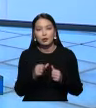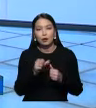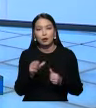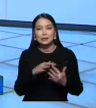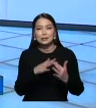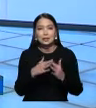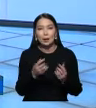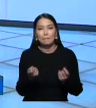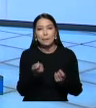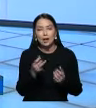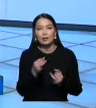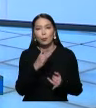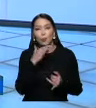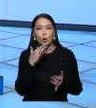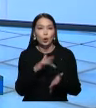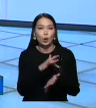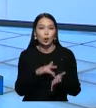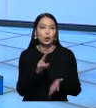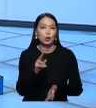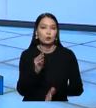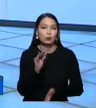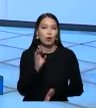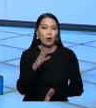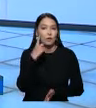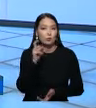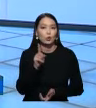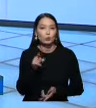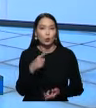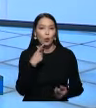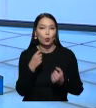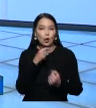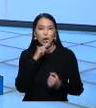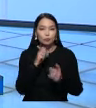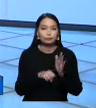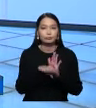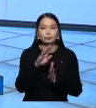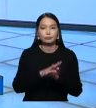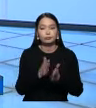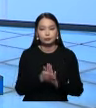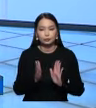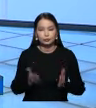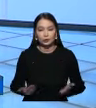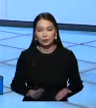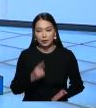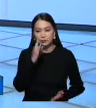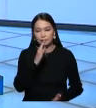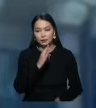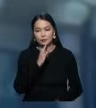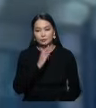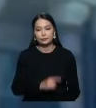и моногородах. Касым-Жомарт Токаев отметил, что это позволит укрепить экономику и повысить благосостояние казахстанцев.